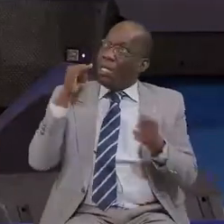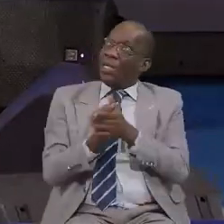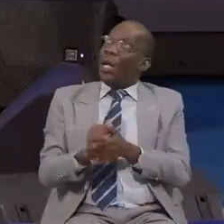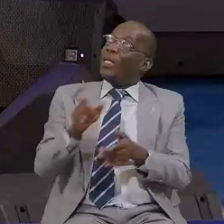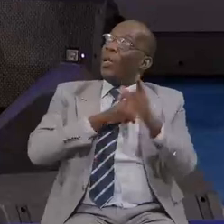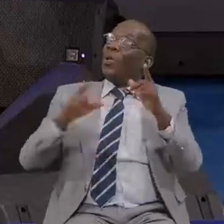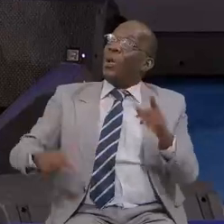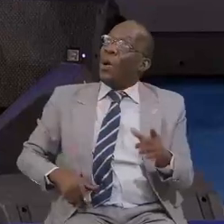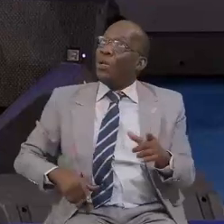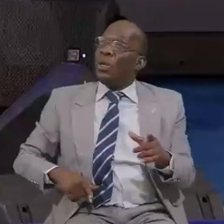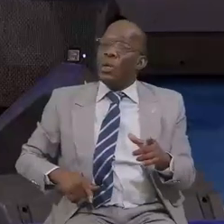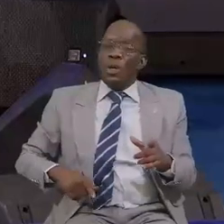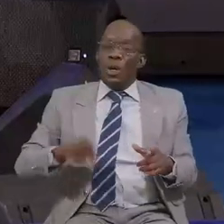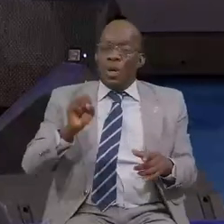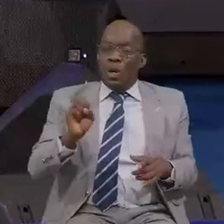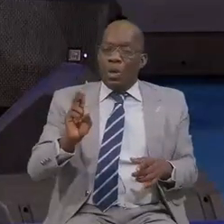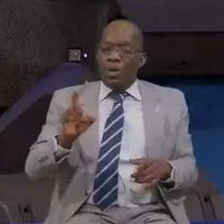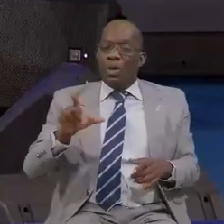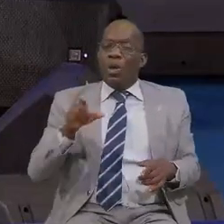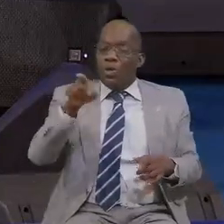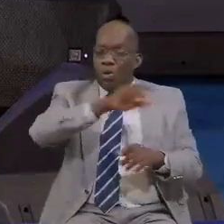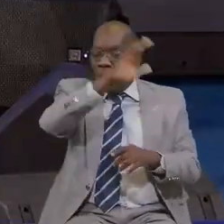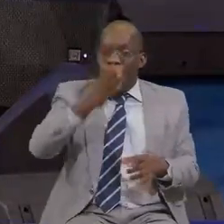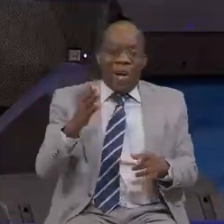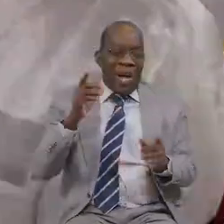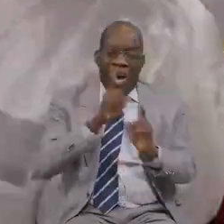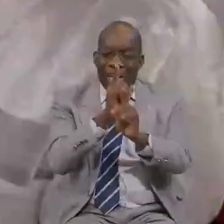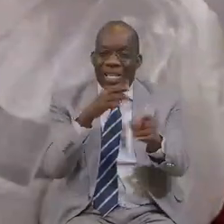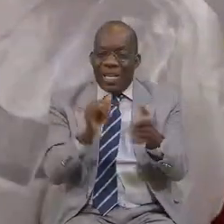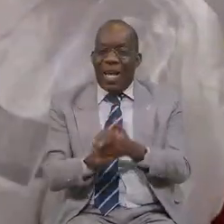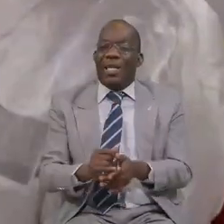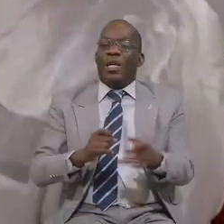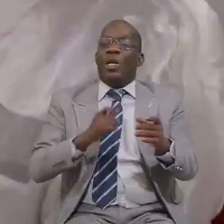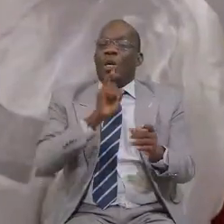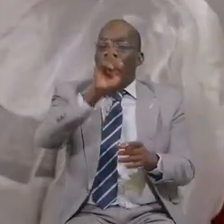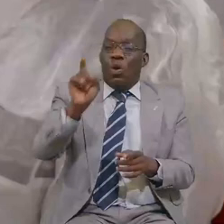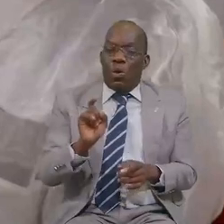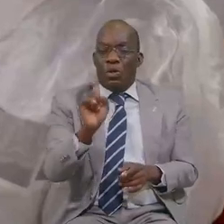Saul, tu n'as pas répondu à la question. Pourquoi? Pourquoi me persécutes-tu?